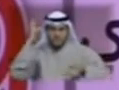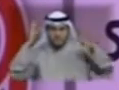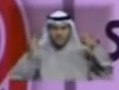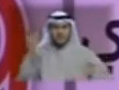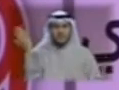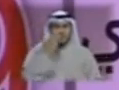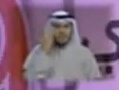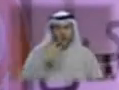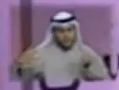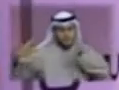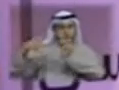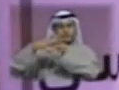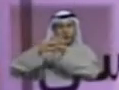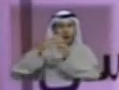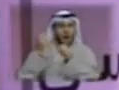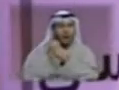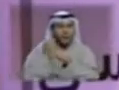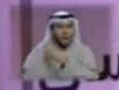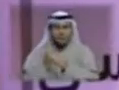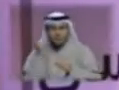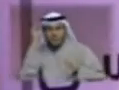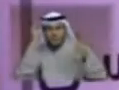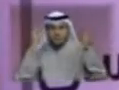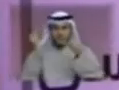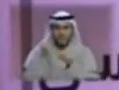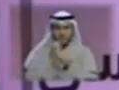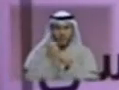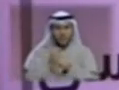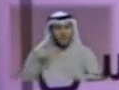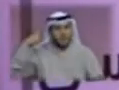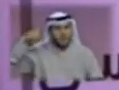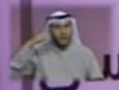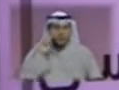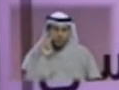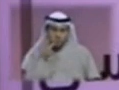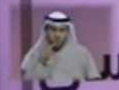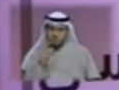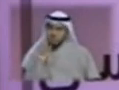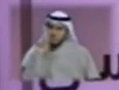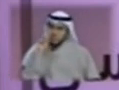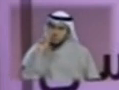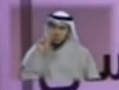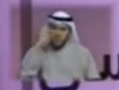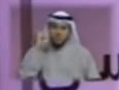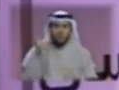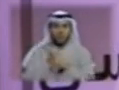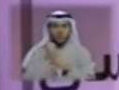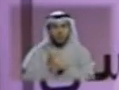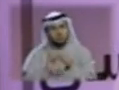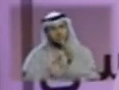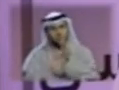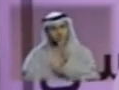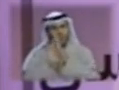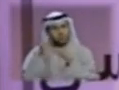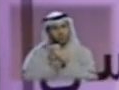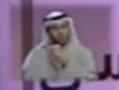الهندسية تشارك في هذا المعرض. نتمنى طبعا أن المشاريع هذه يتم استثمارها على أرض الواقع وتبنيها